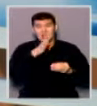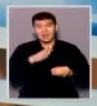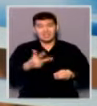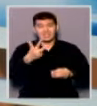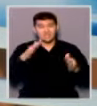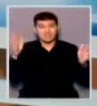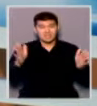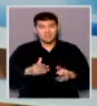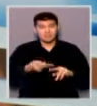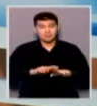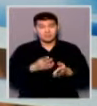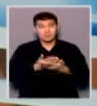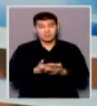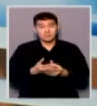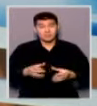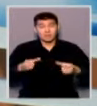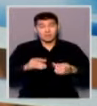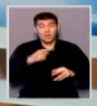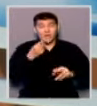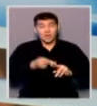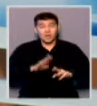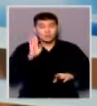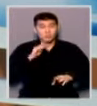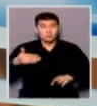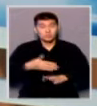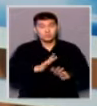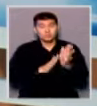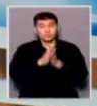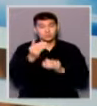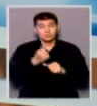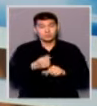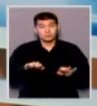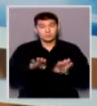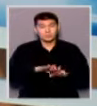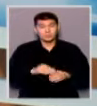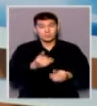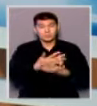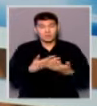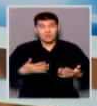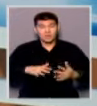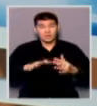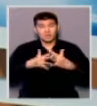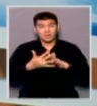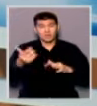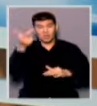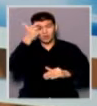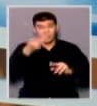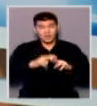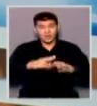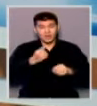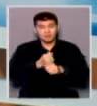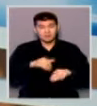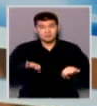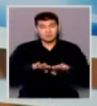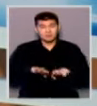3 раза. Это, в свою очередь, оказывает влияние на речную флору и фауну. На деятельность тысяч крестьянских хозяйств, расположенных на